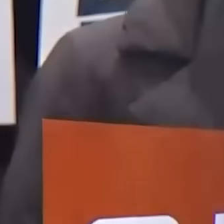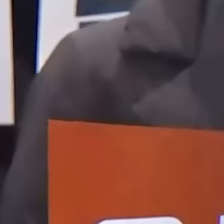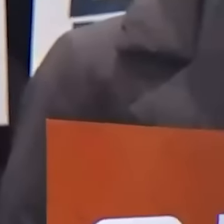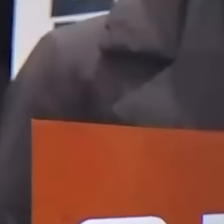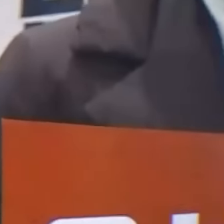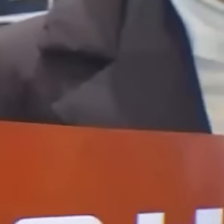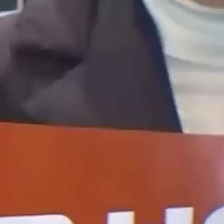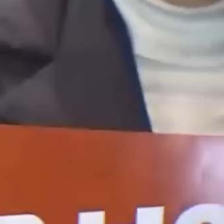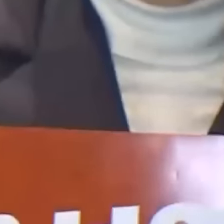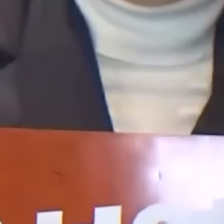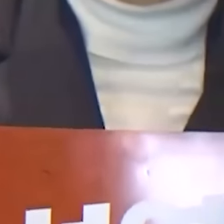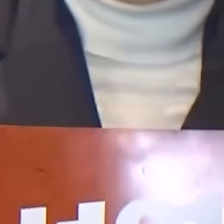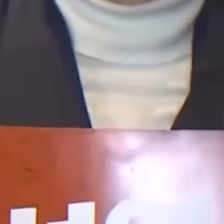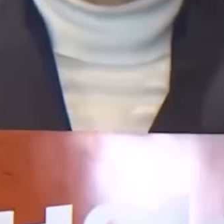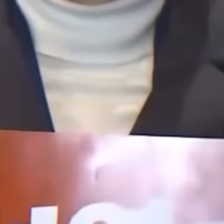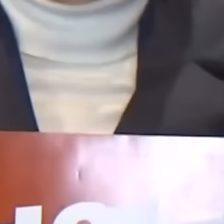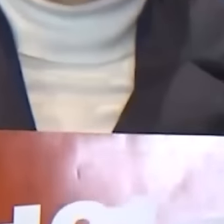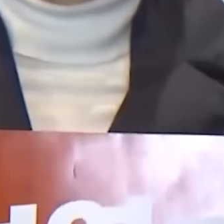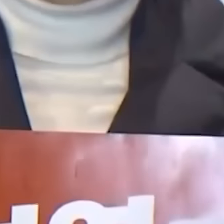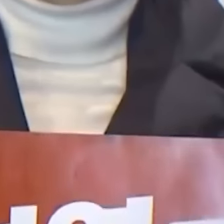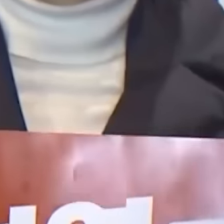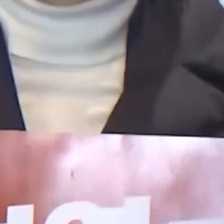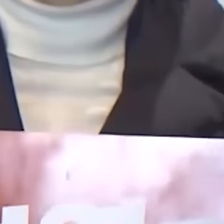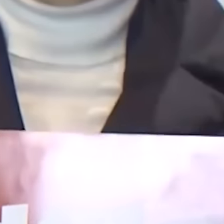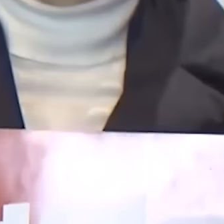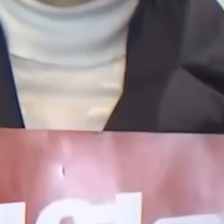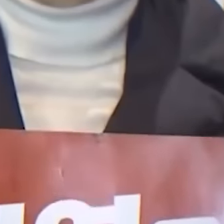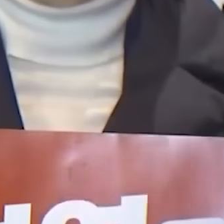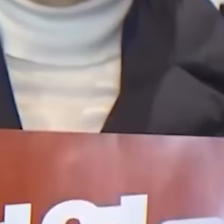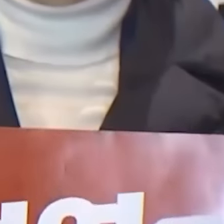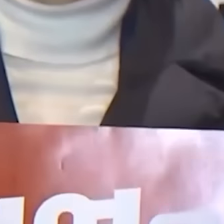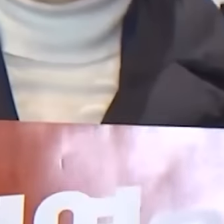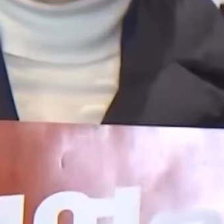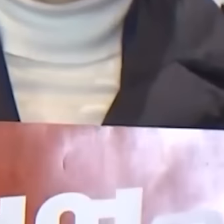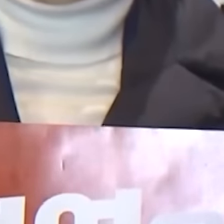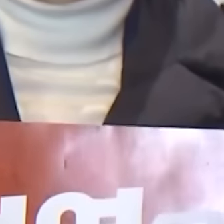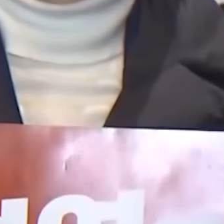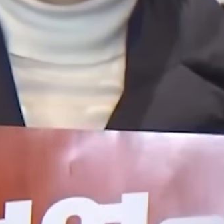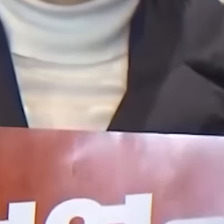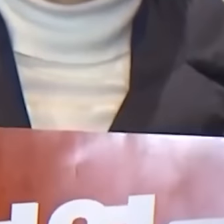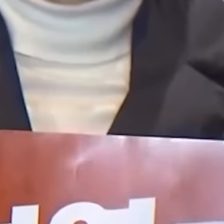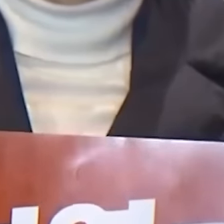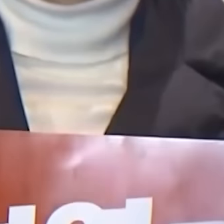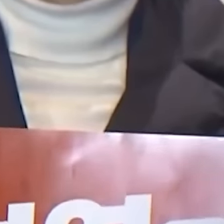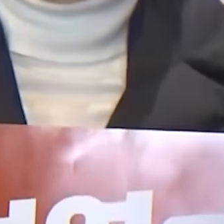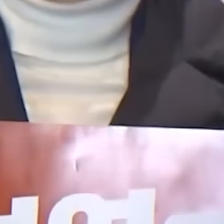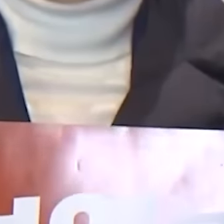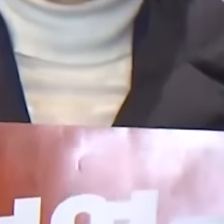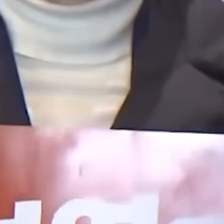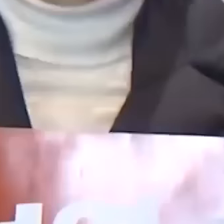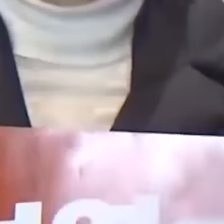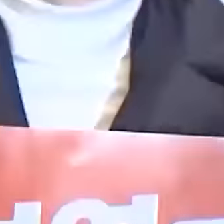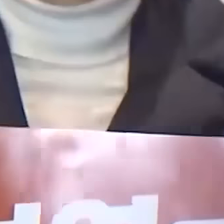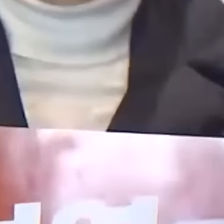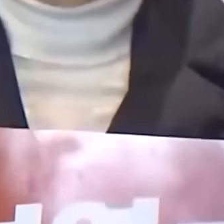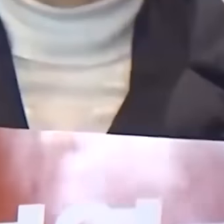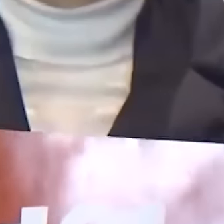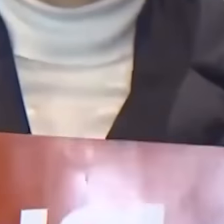민주당은 국민께서 부여하신 역사적 직무를 다하겠습니다. 매주